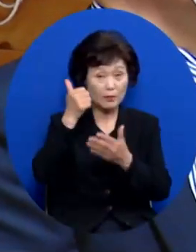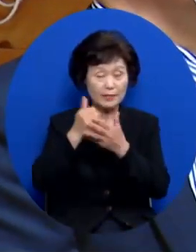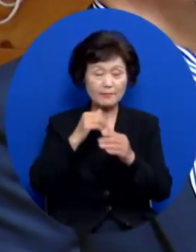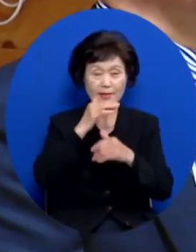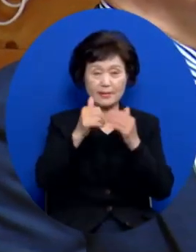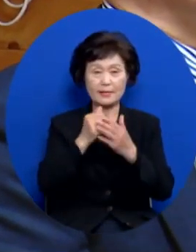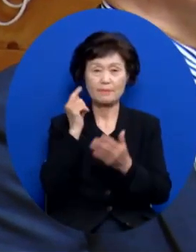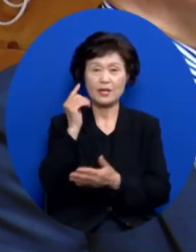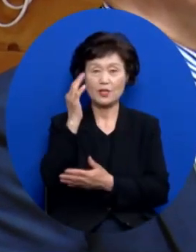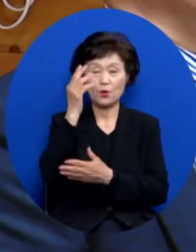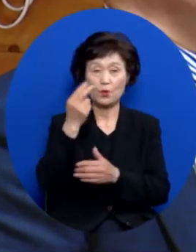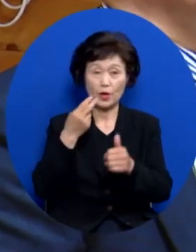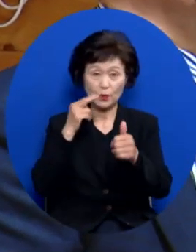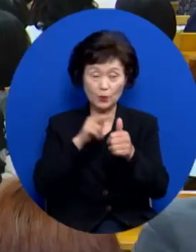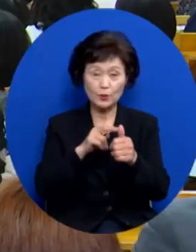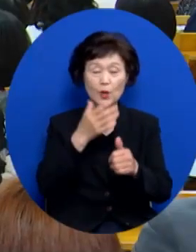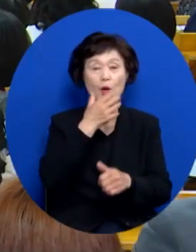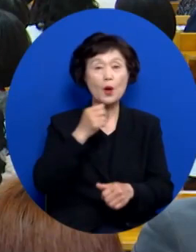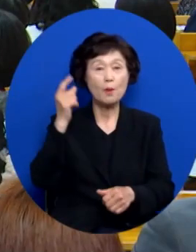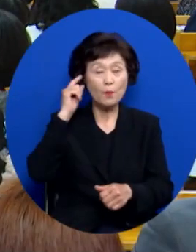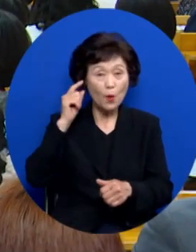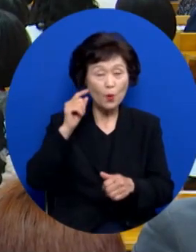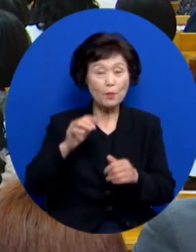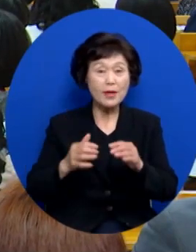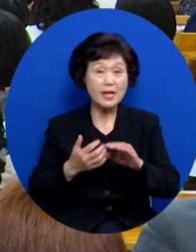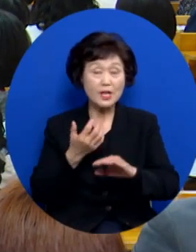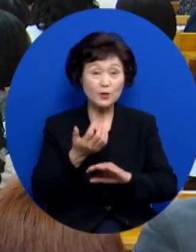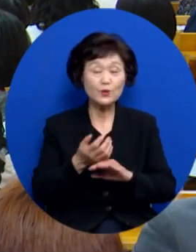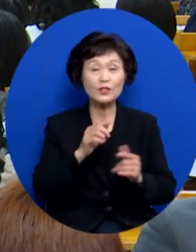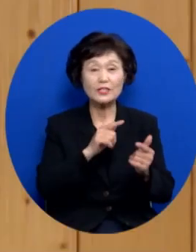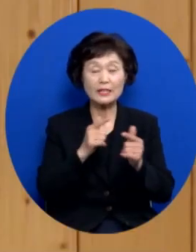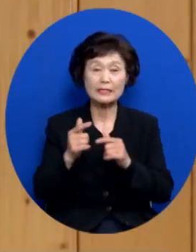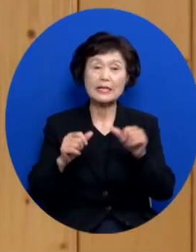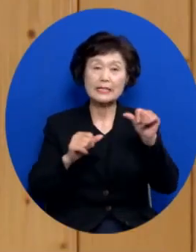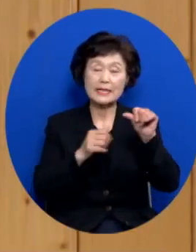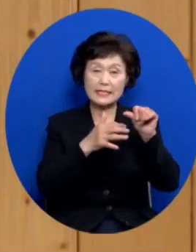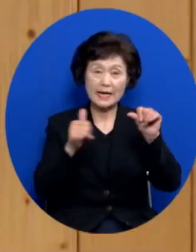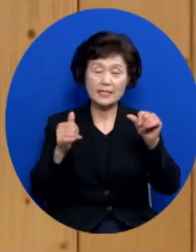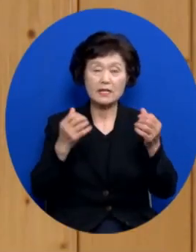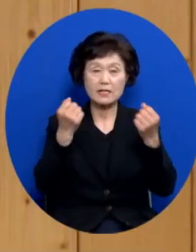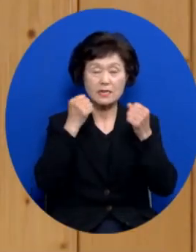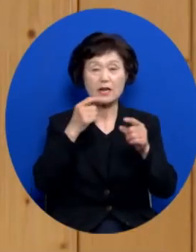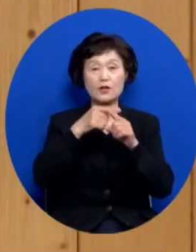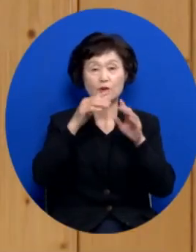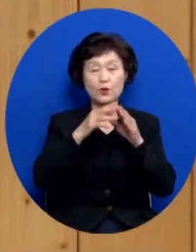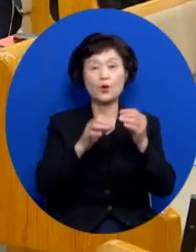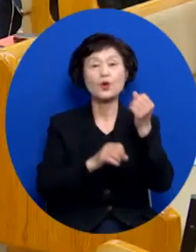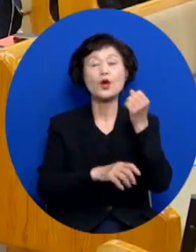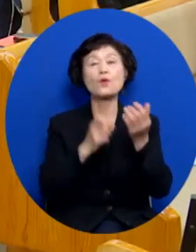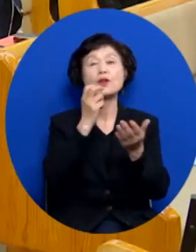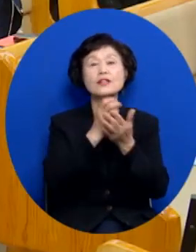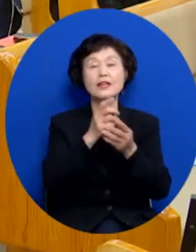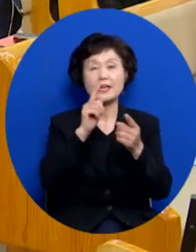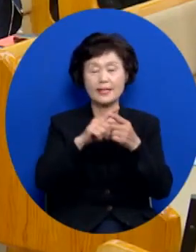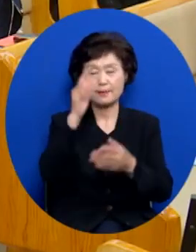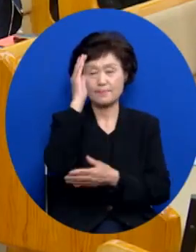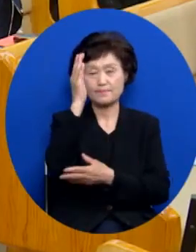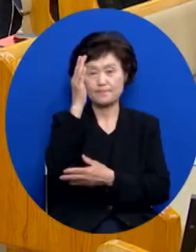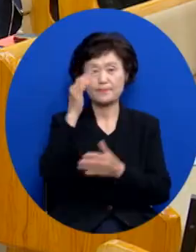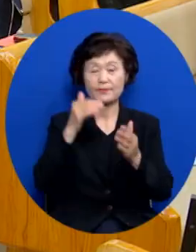영광 도전 복음의 역류성 등 총 5가지의 건강한 교회 원리에 대해 말씀을 전했습니다